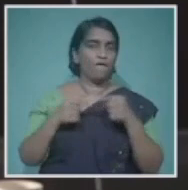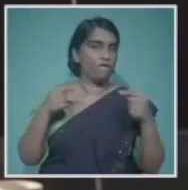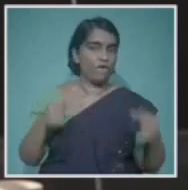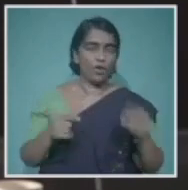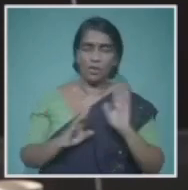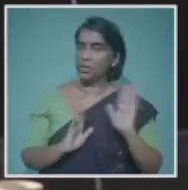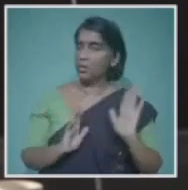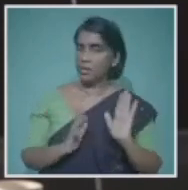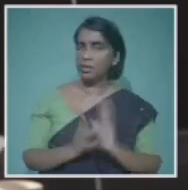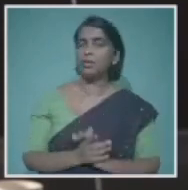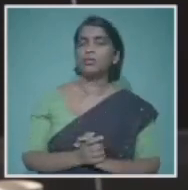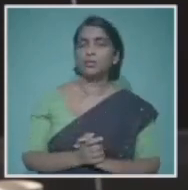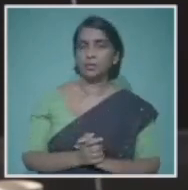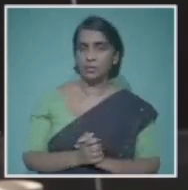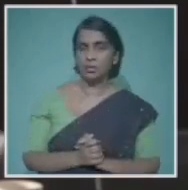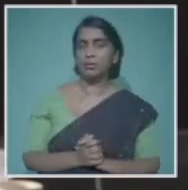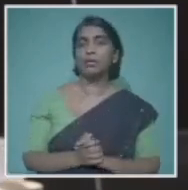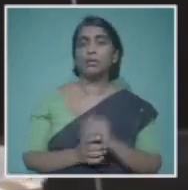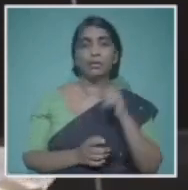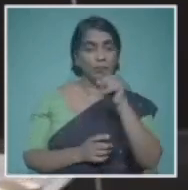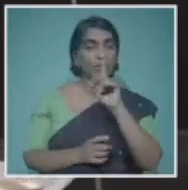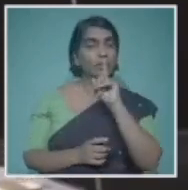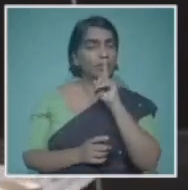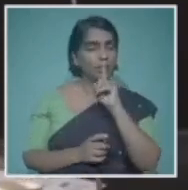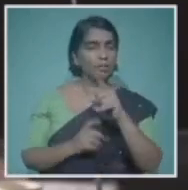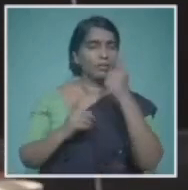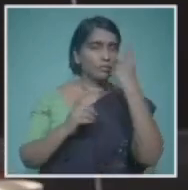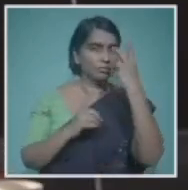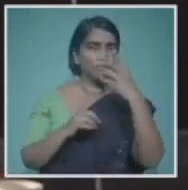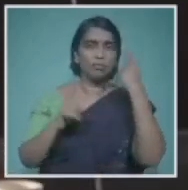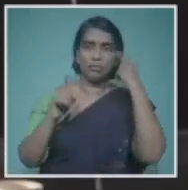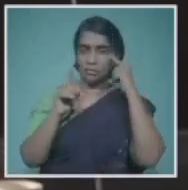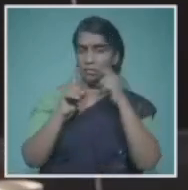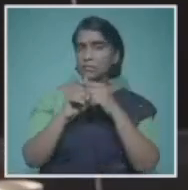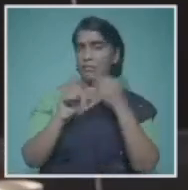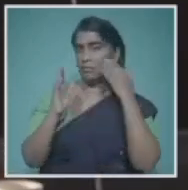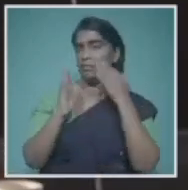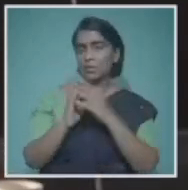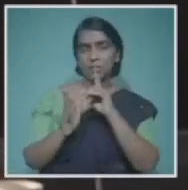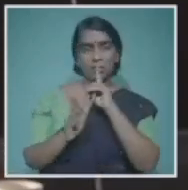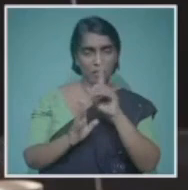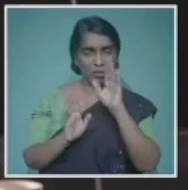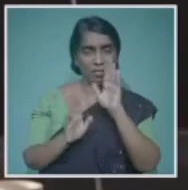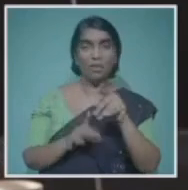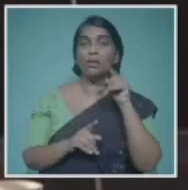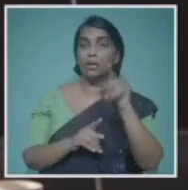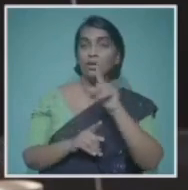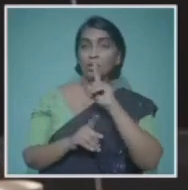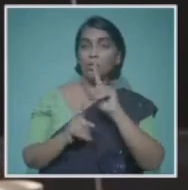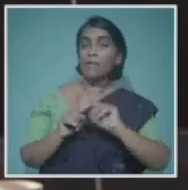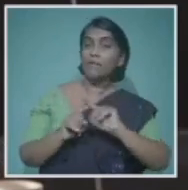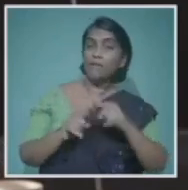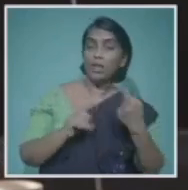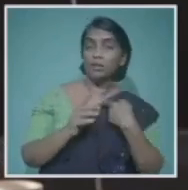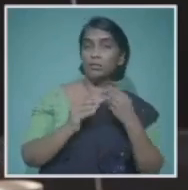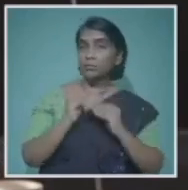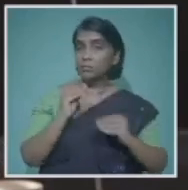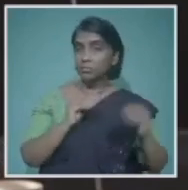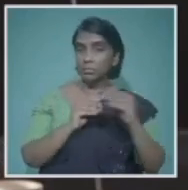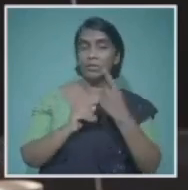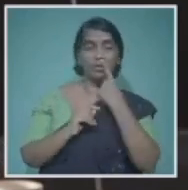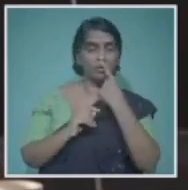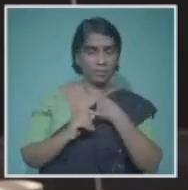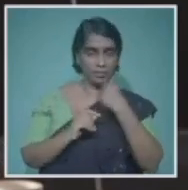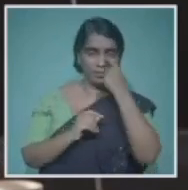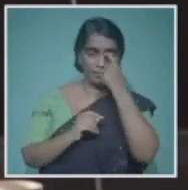නැහැ. නමුත් ඔබතුමා කියපු කාරණා කිහිපයක් ගැන අවධානය යොමු කරන්නත් ඕනේ. ඔබතුමා කිව්වා වෙනත් විකල්ප තියෙනවා නම් ඒවත් සඳහන්